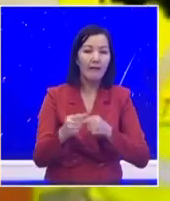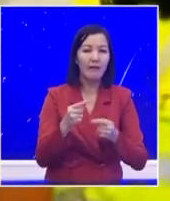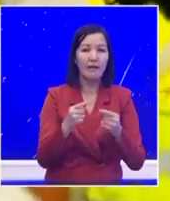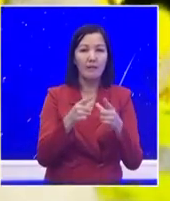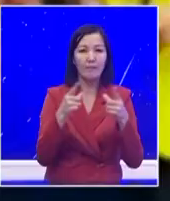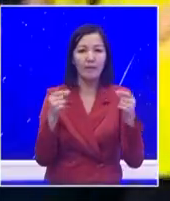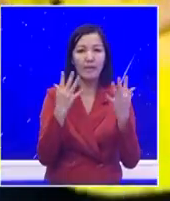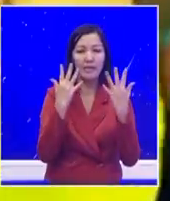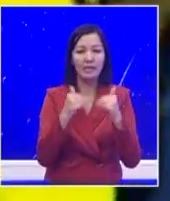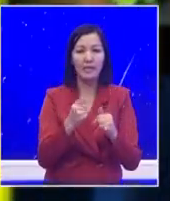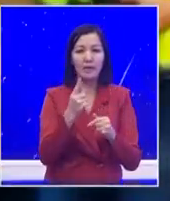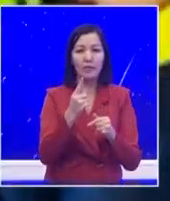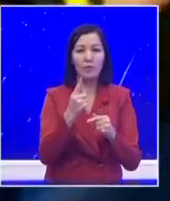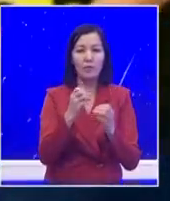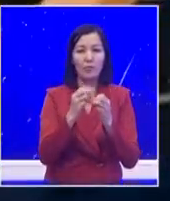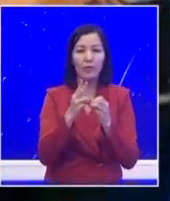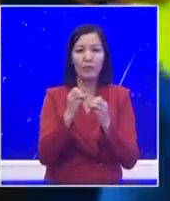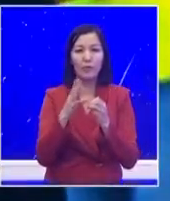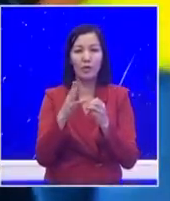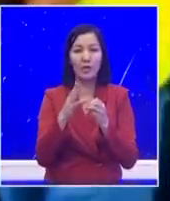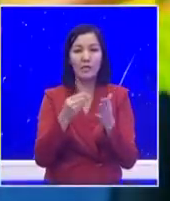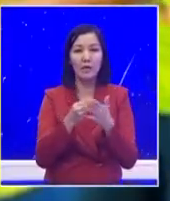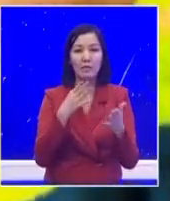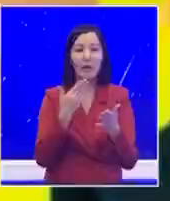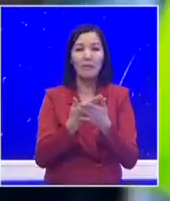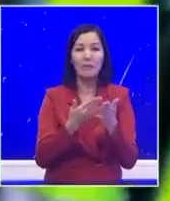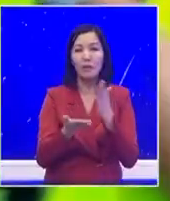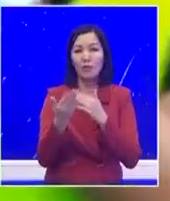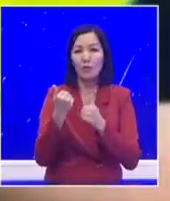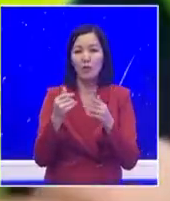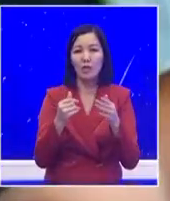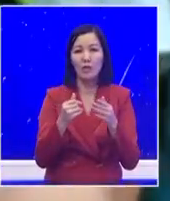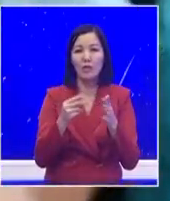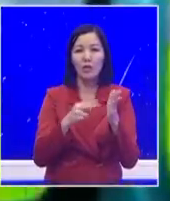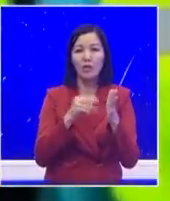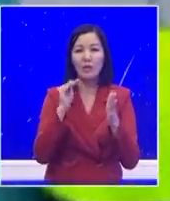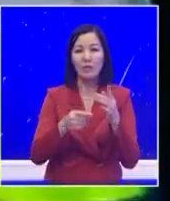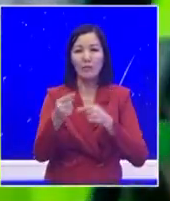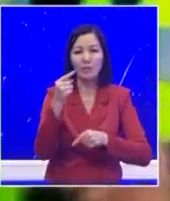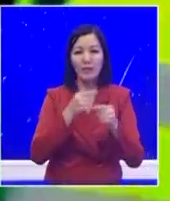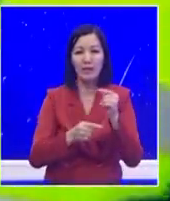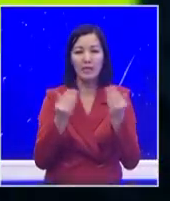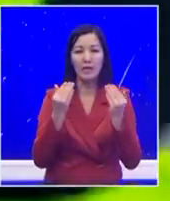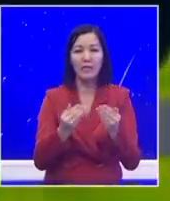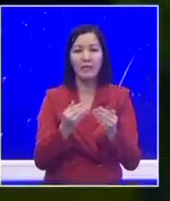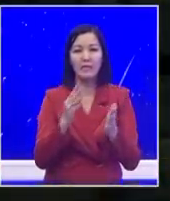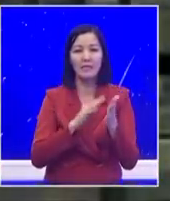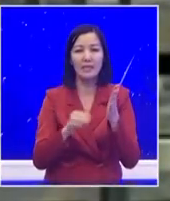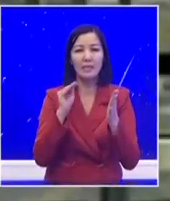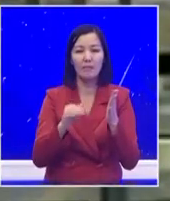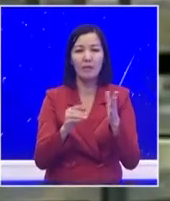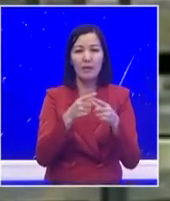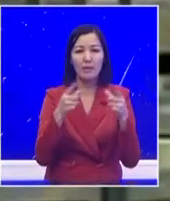билеттер саны тәулігіне 11-12 есеге өсіпті. Мысалы, өткен тәуліктерде 7000 билет қайтарылса, қазір күнінен 80000